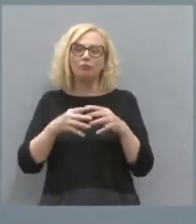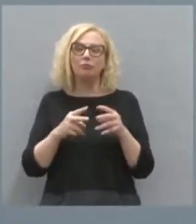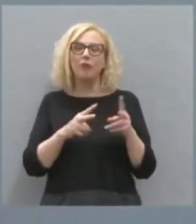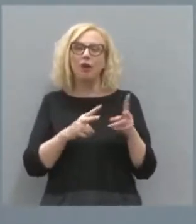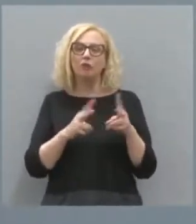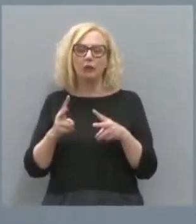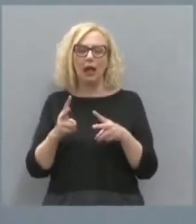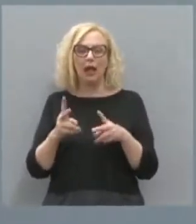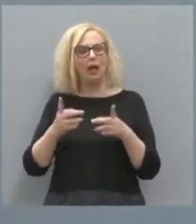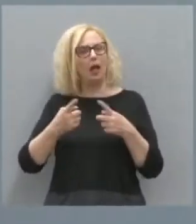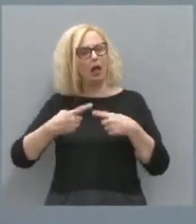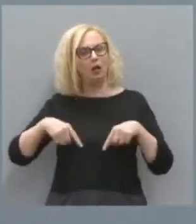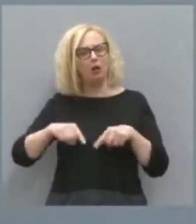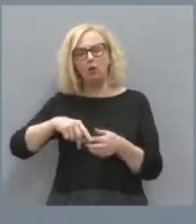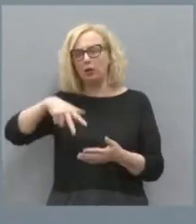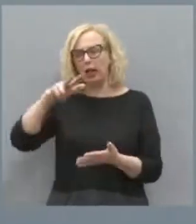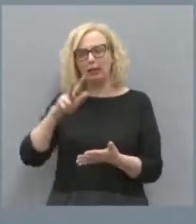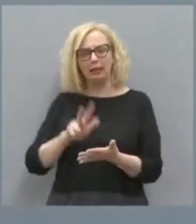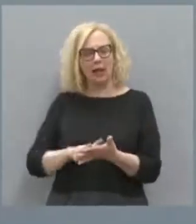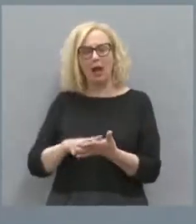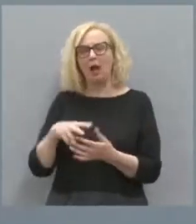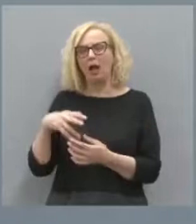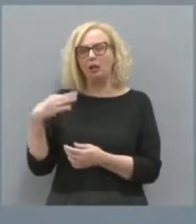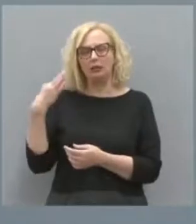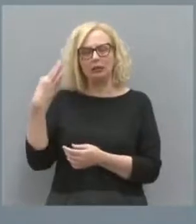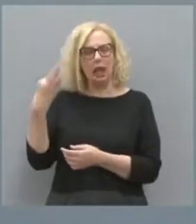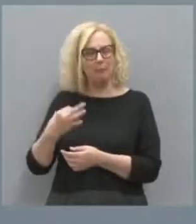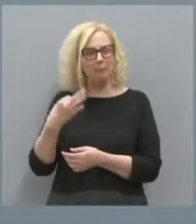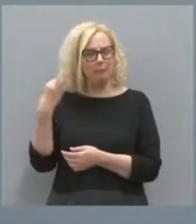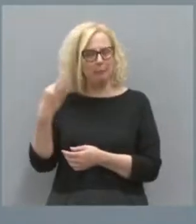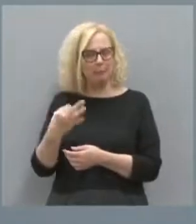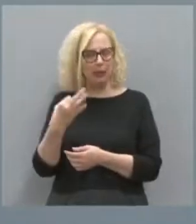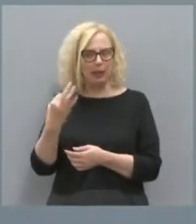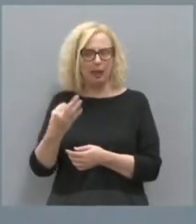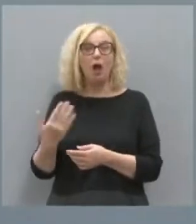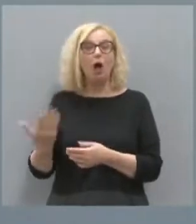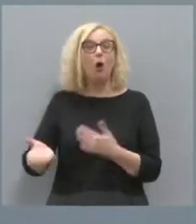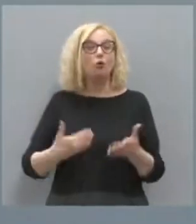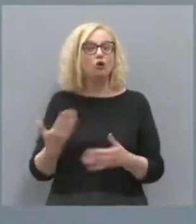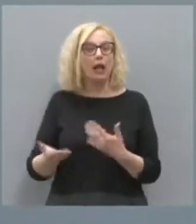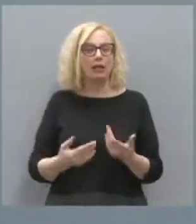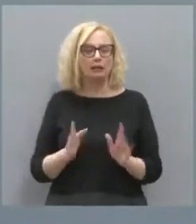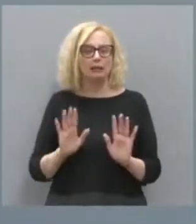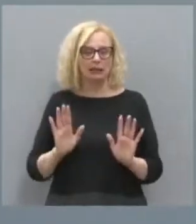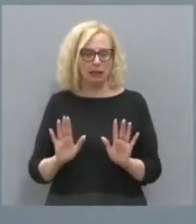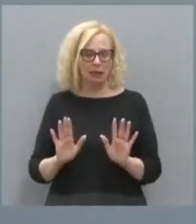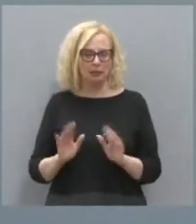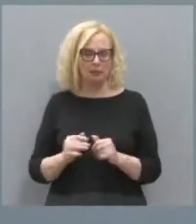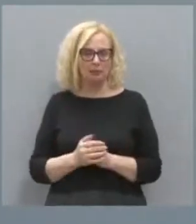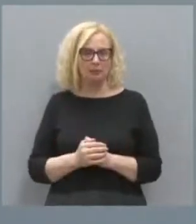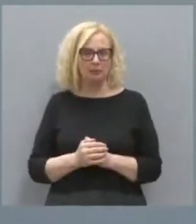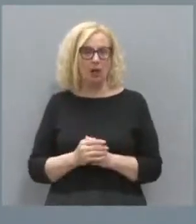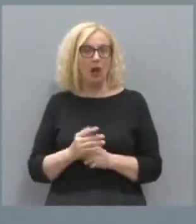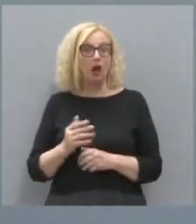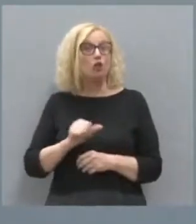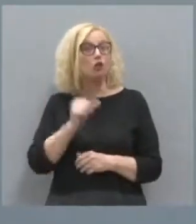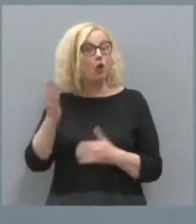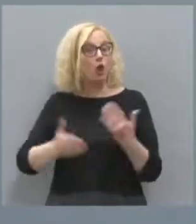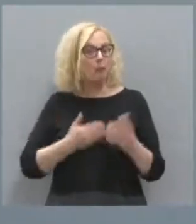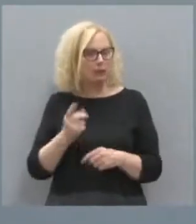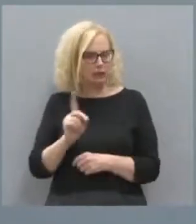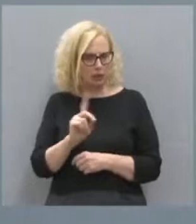chiaro che noi garantiamo tutte le tutto ciò che è urgenza emergenza ma non solo abbiamo chiesto